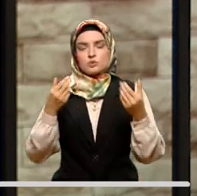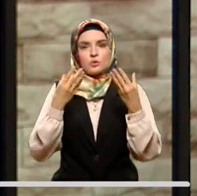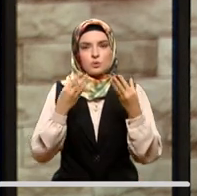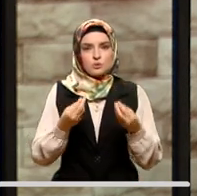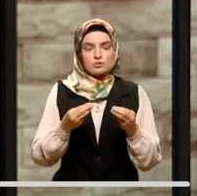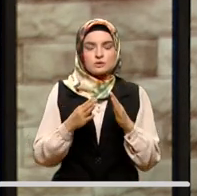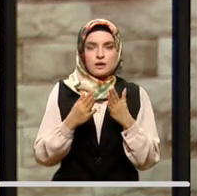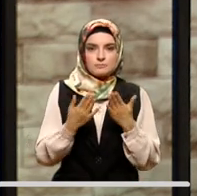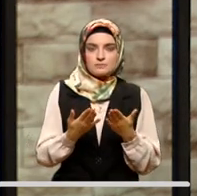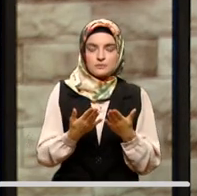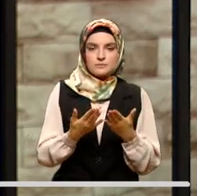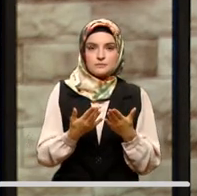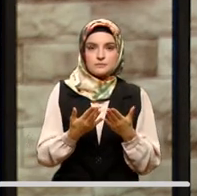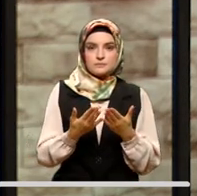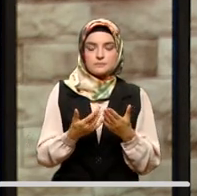ama önemli, hemen